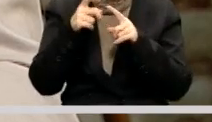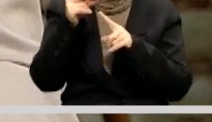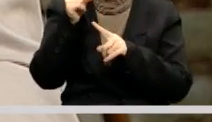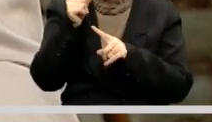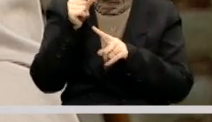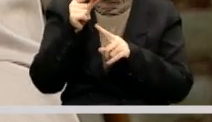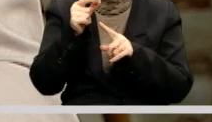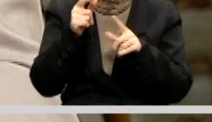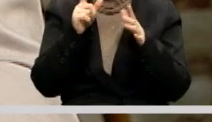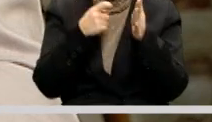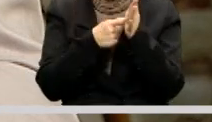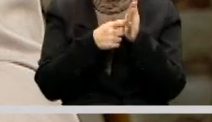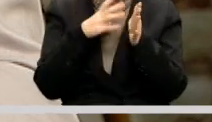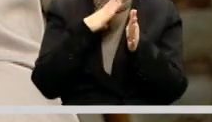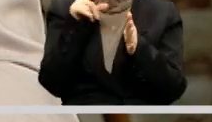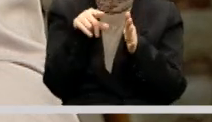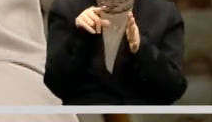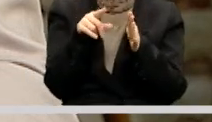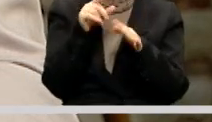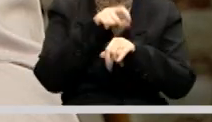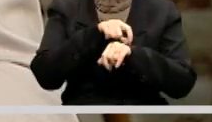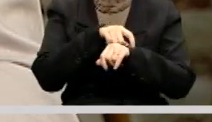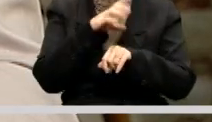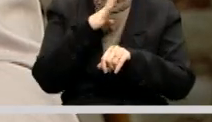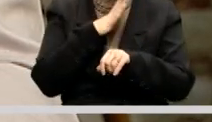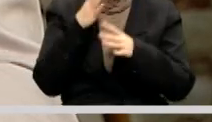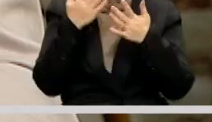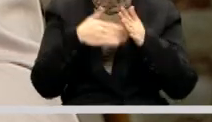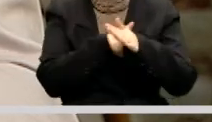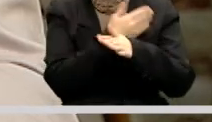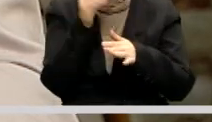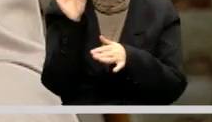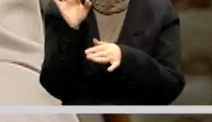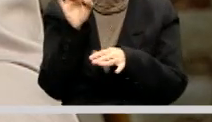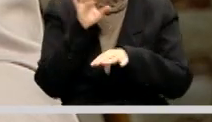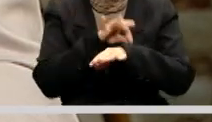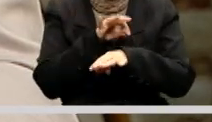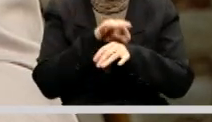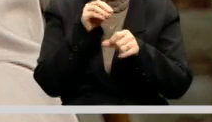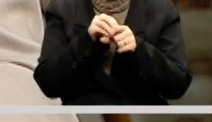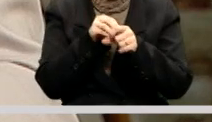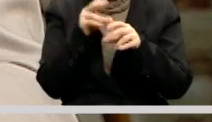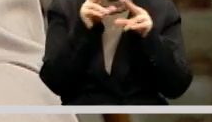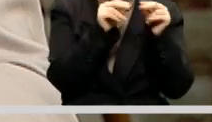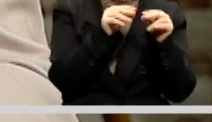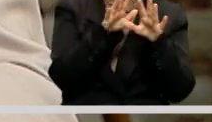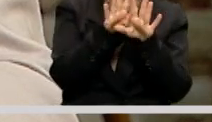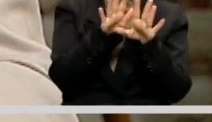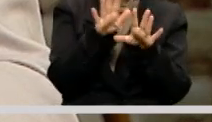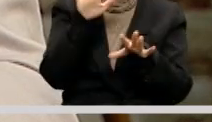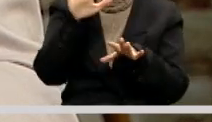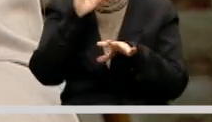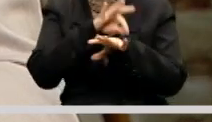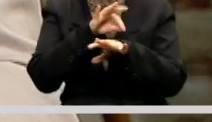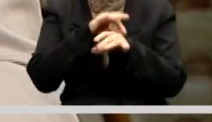de artmış uykuluk. Yani kişi normalde 15 dakikada 15 dakika içinde uykuya dalmıyor da 5 dakika içinde uyuyabiliyor oturduğu